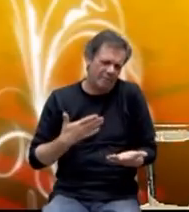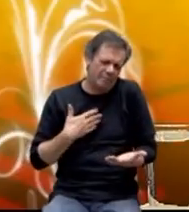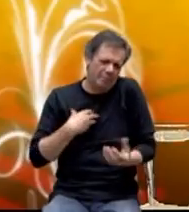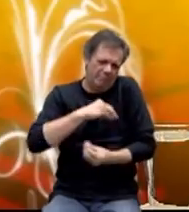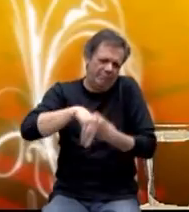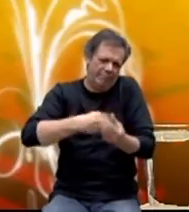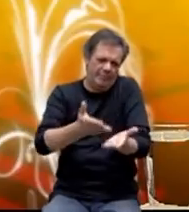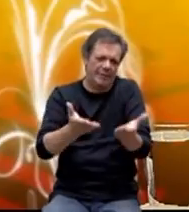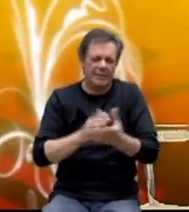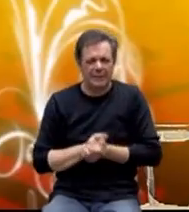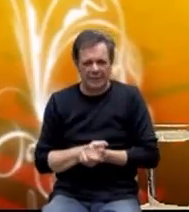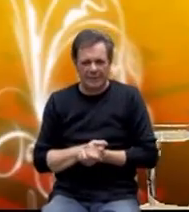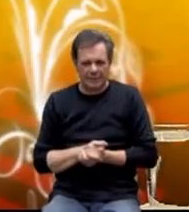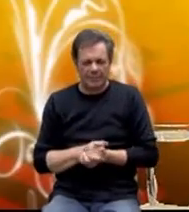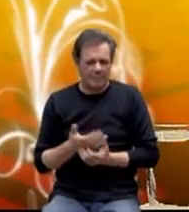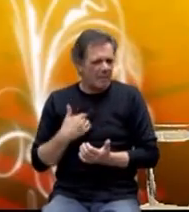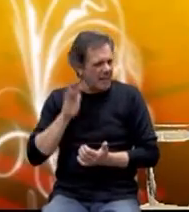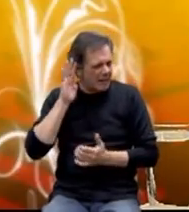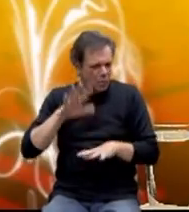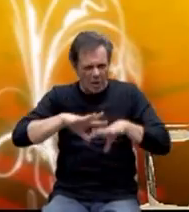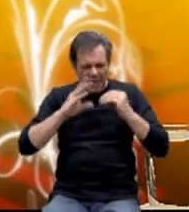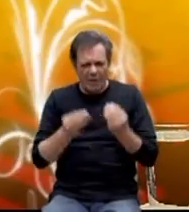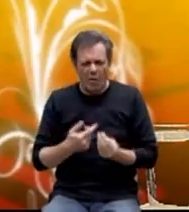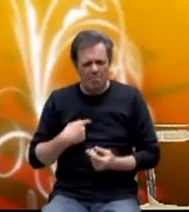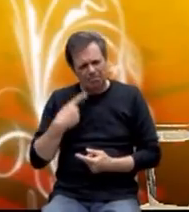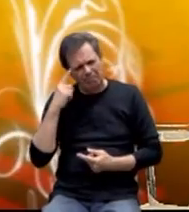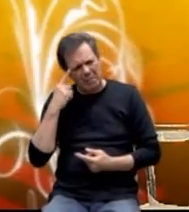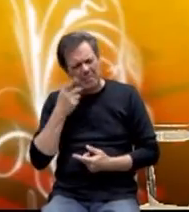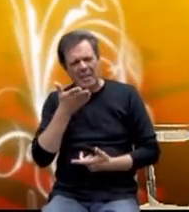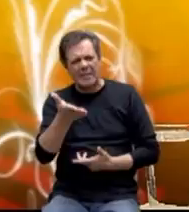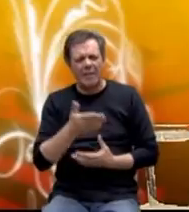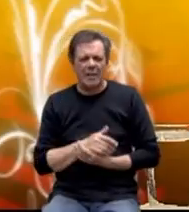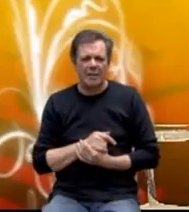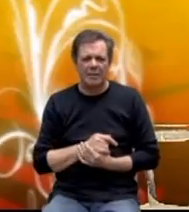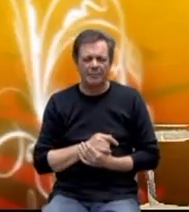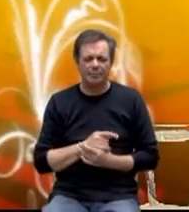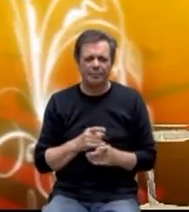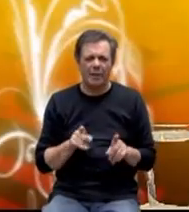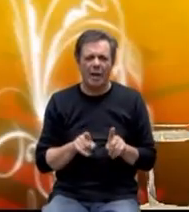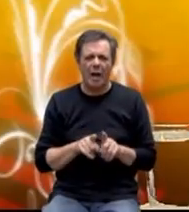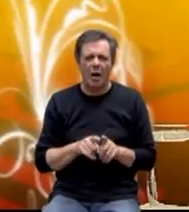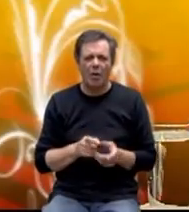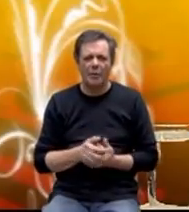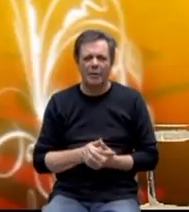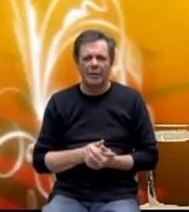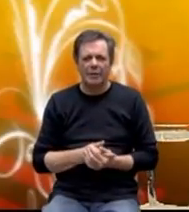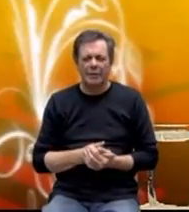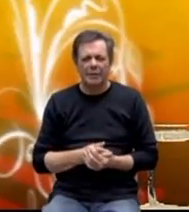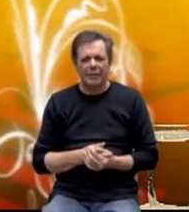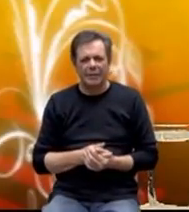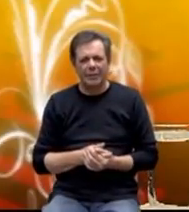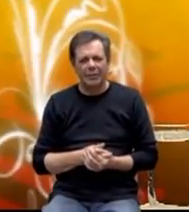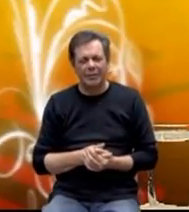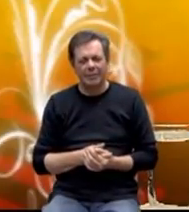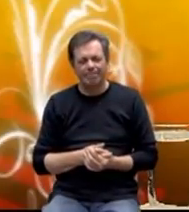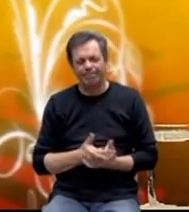kad ovako slušate ovo sve, meni se čini da ste vi, kao da ste malo, sad ću